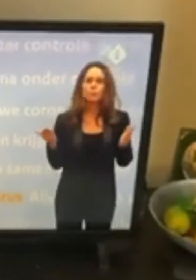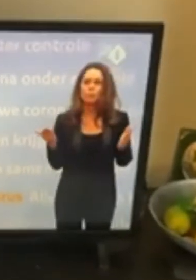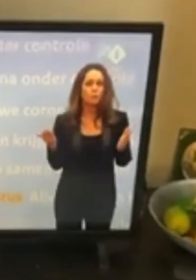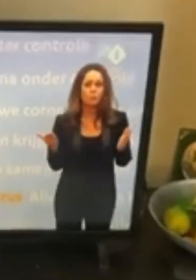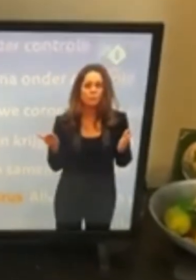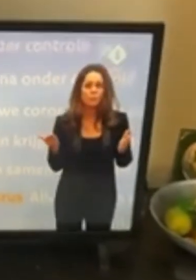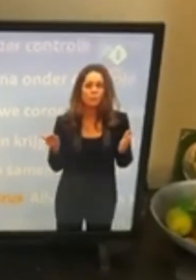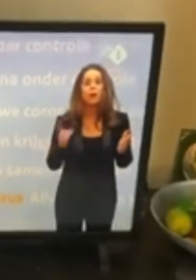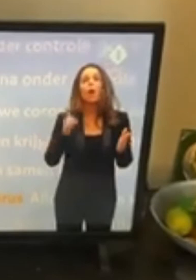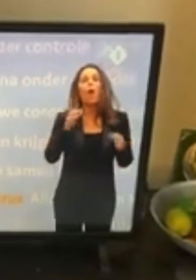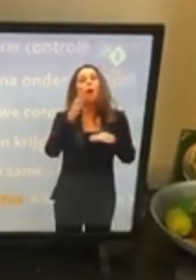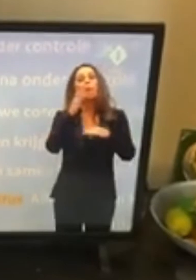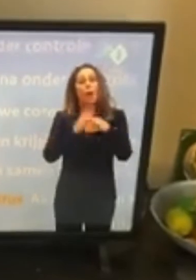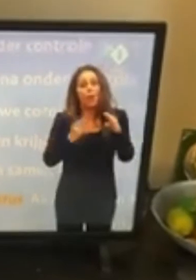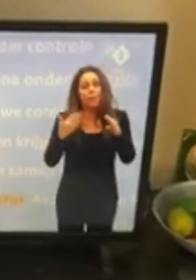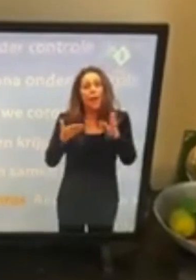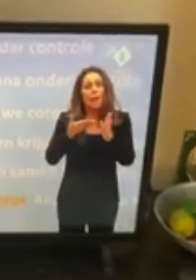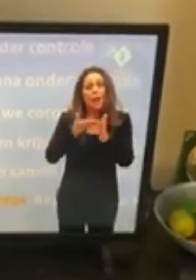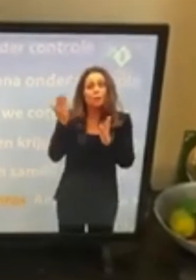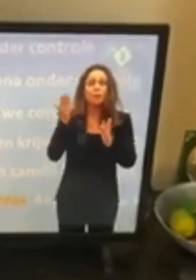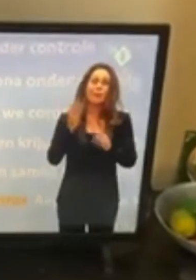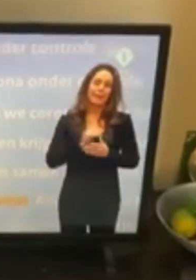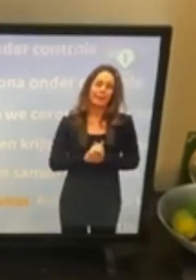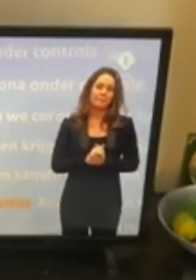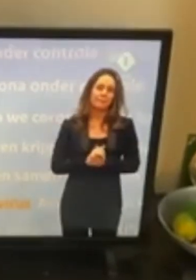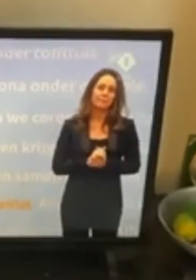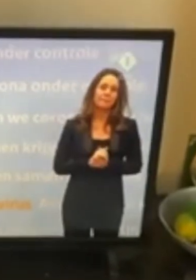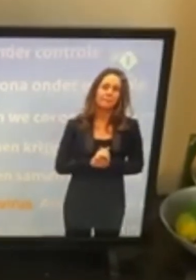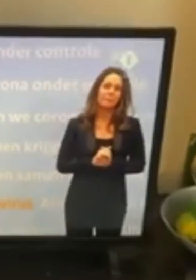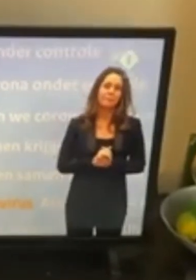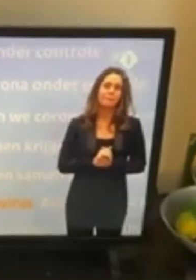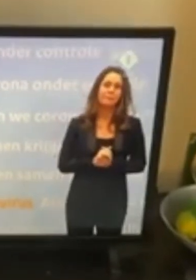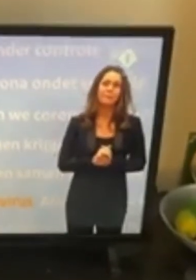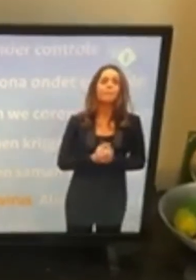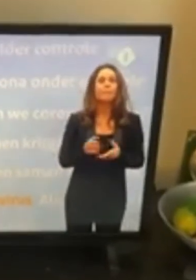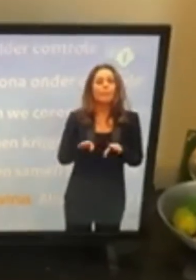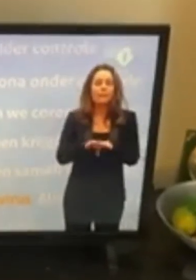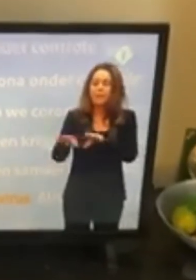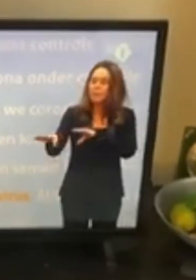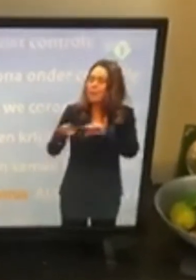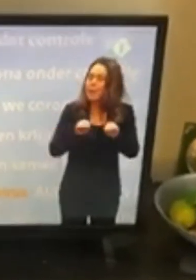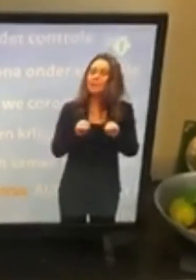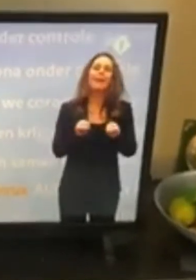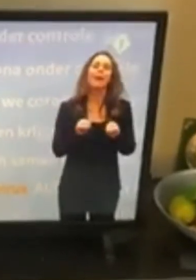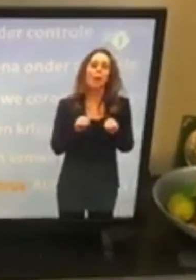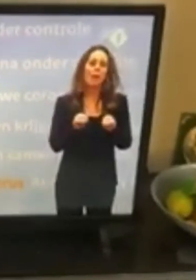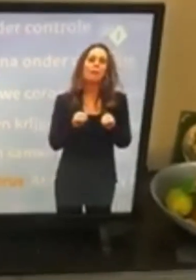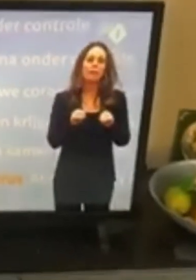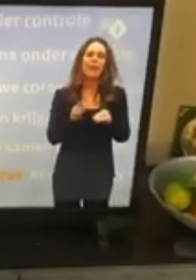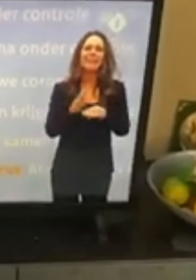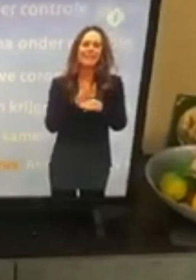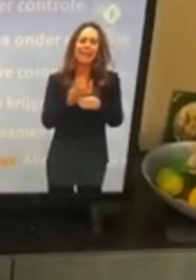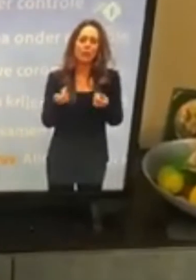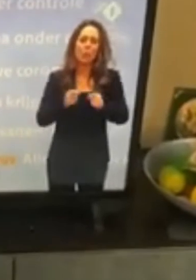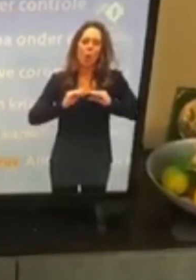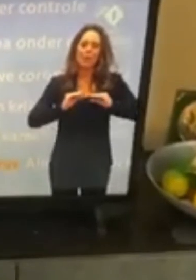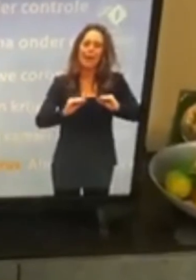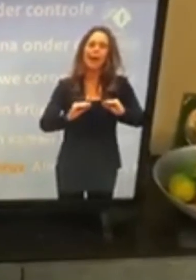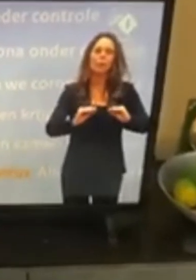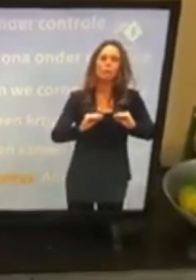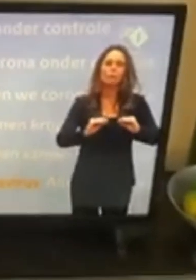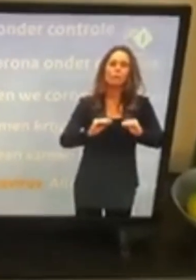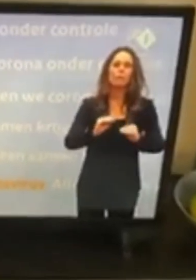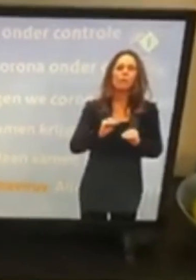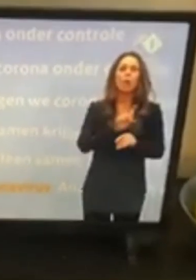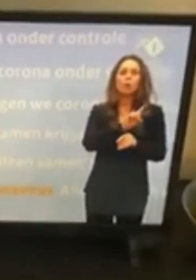een van de uitzonderingen valt. En deze maatregel geldt net als de andere maatregelen in de lockdown tot en met